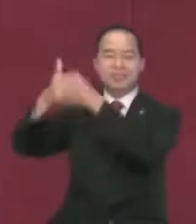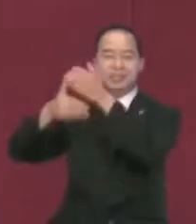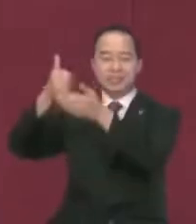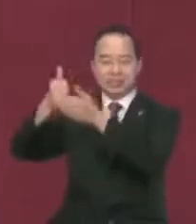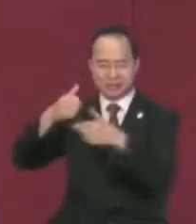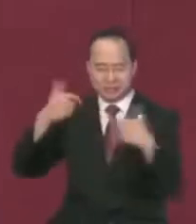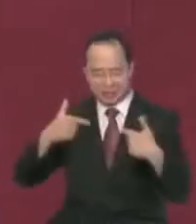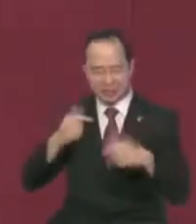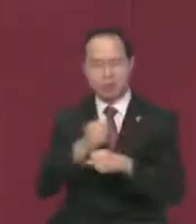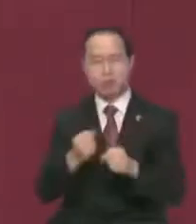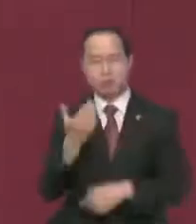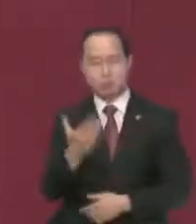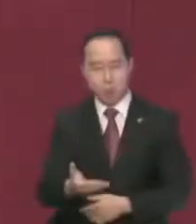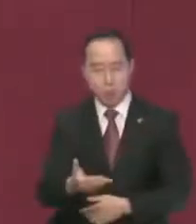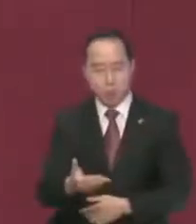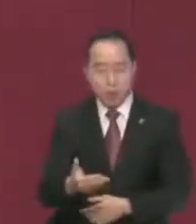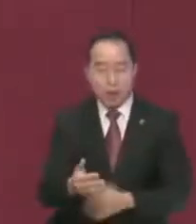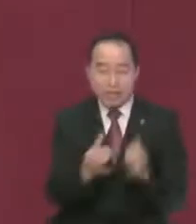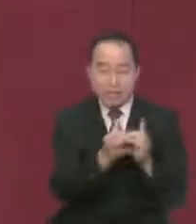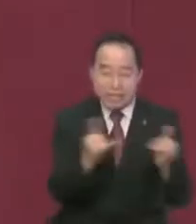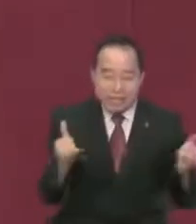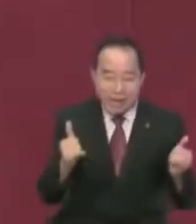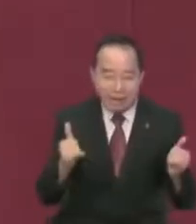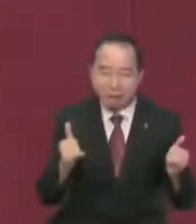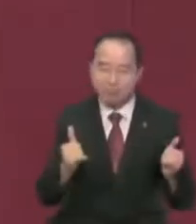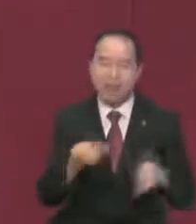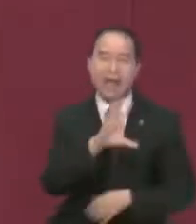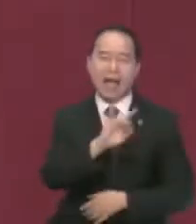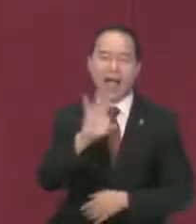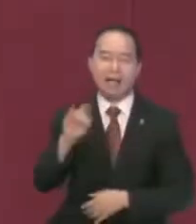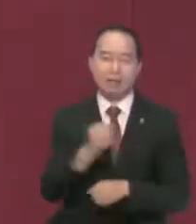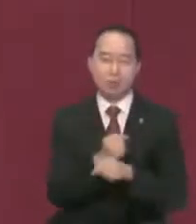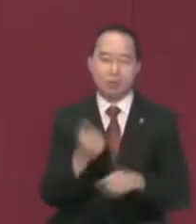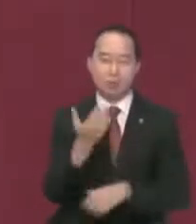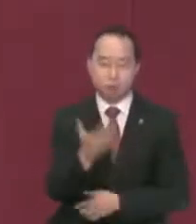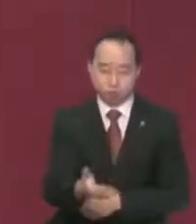용서한다. 자연은 결코 용서하지 않는다.